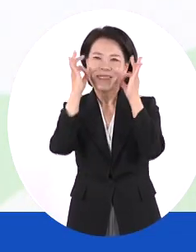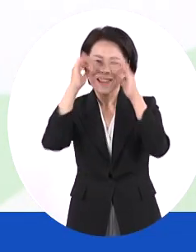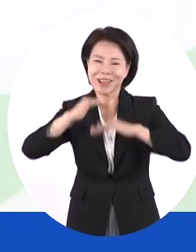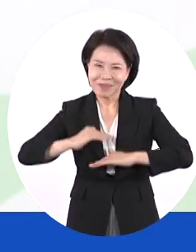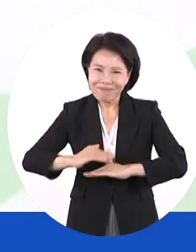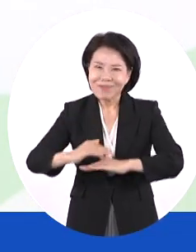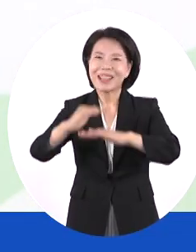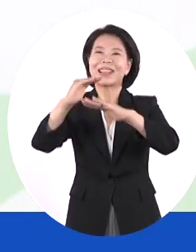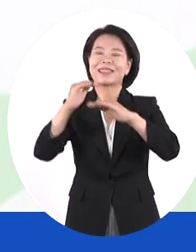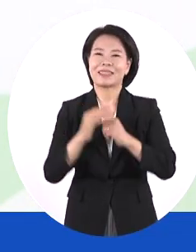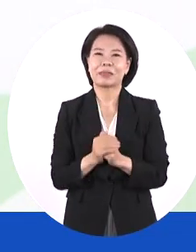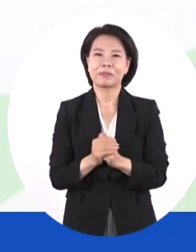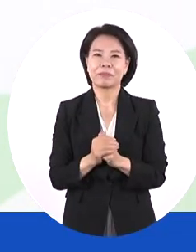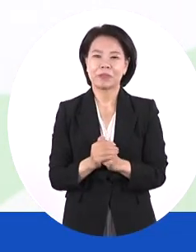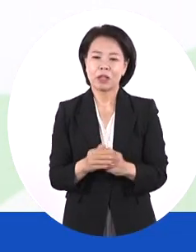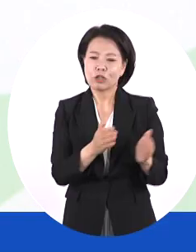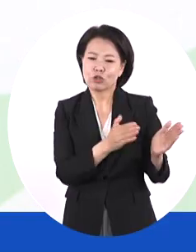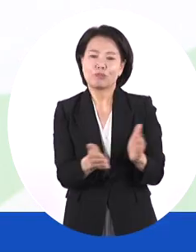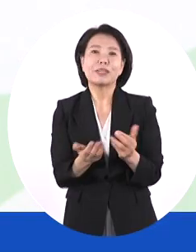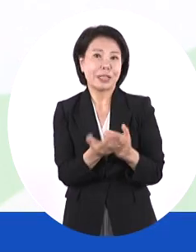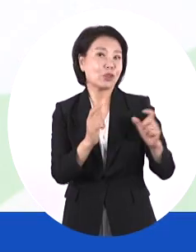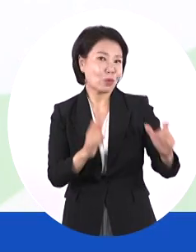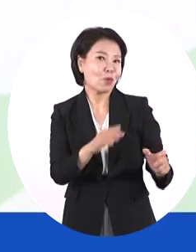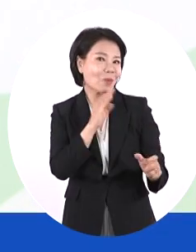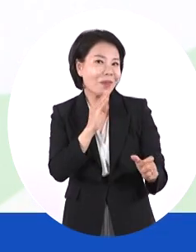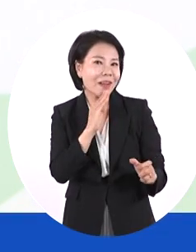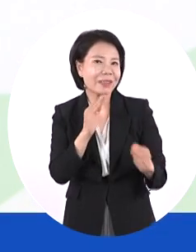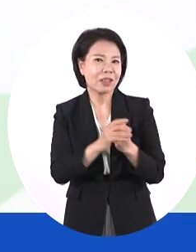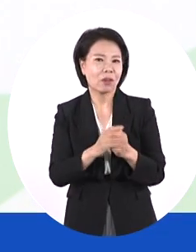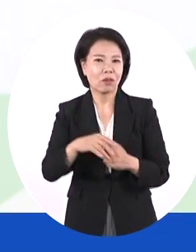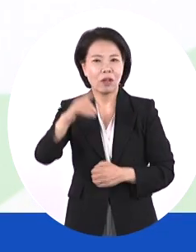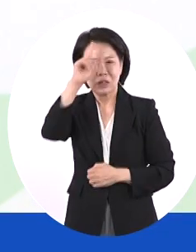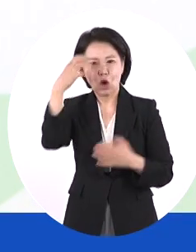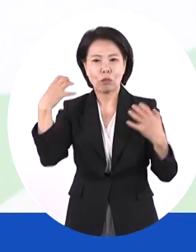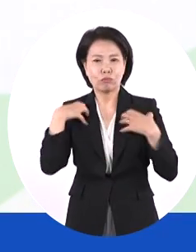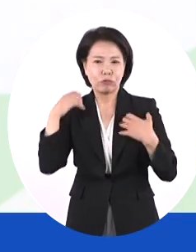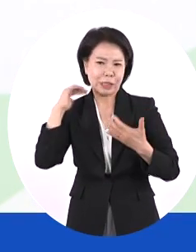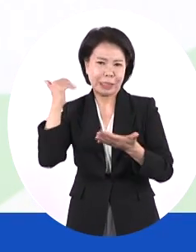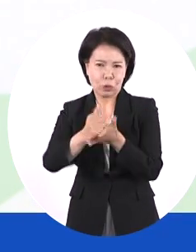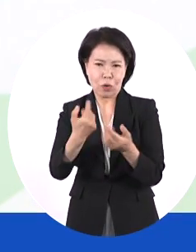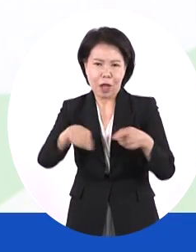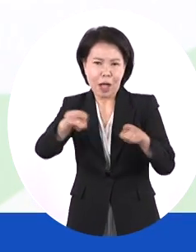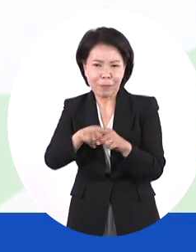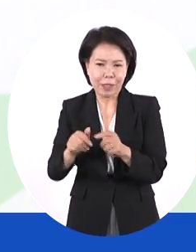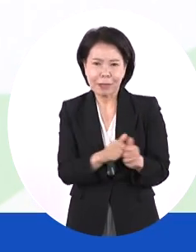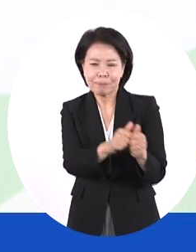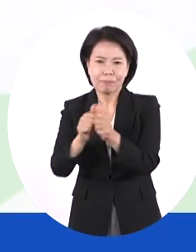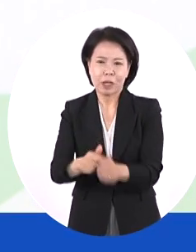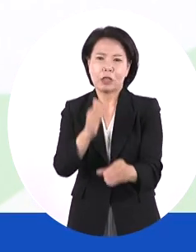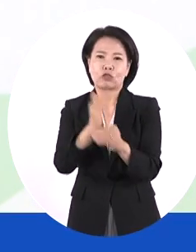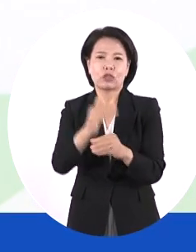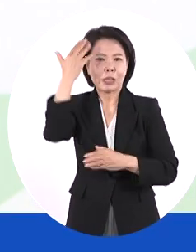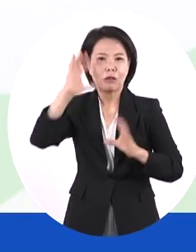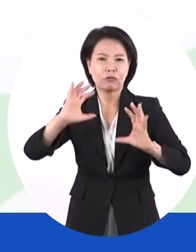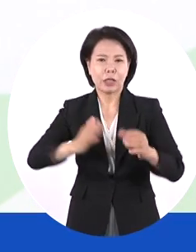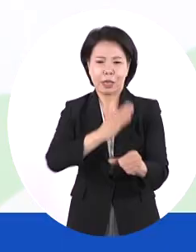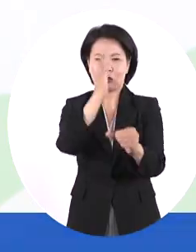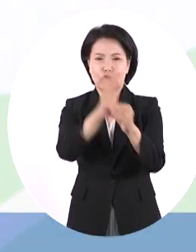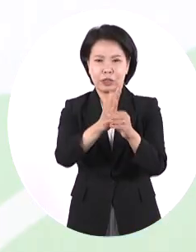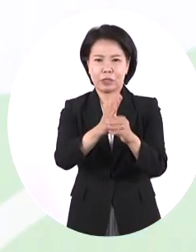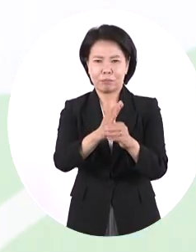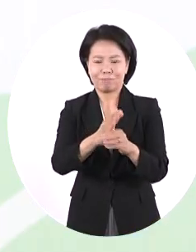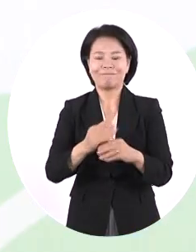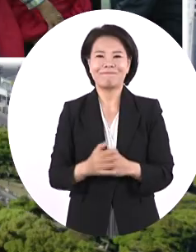차곡차곡 쌓아왔습니다. 이미 준비된 제주는 이재명 정부와 함께 진짜 대한민국의 중심으로 우뚝